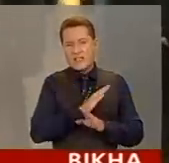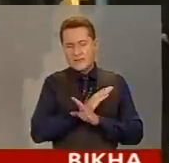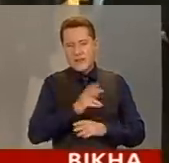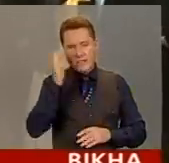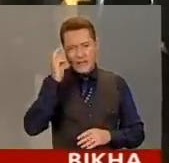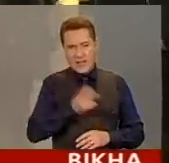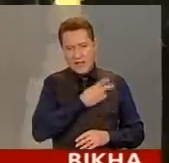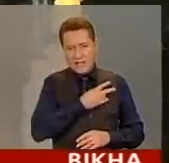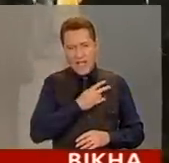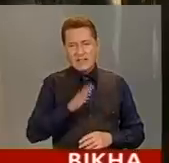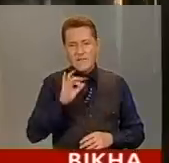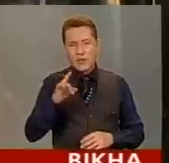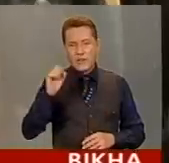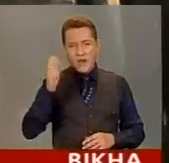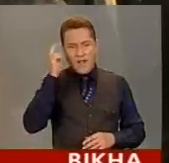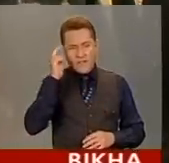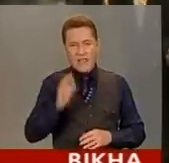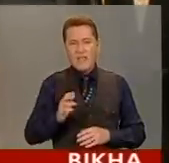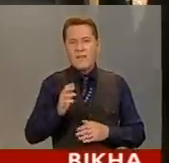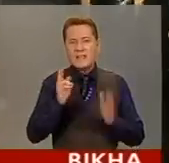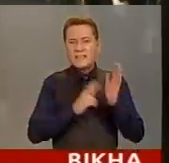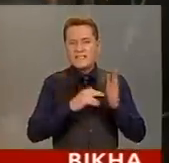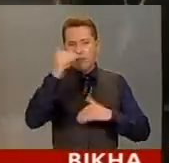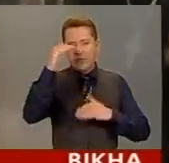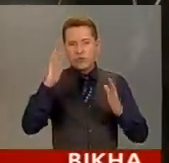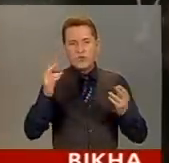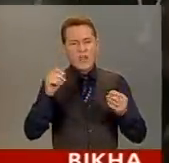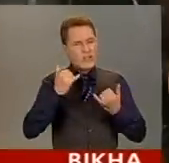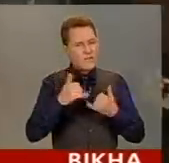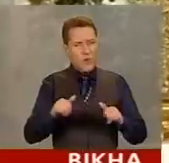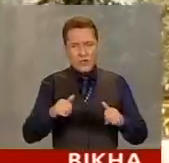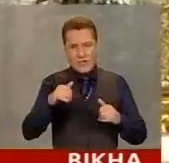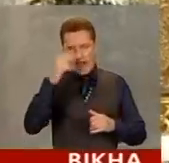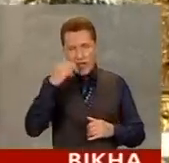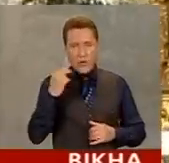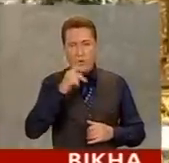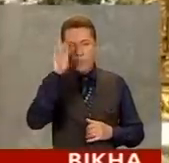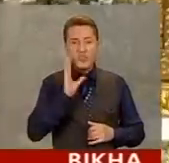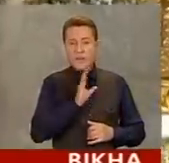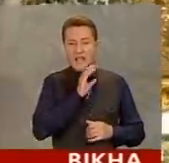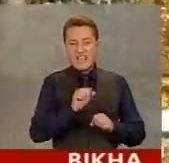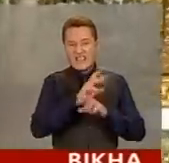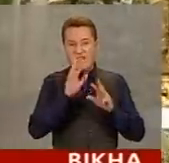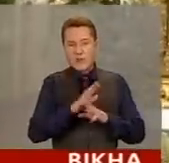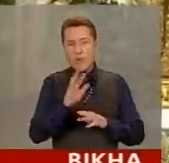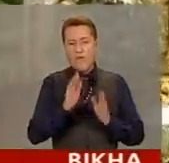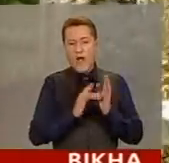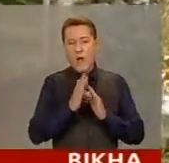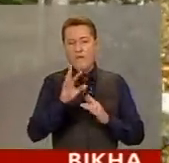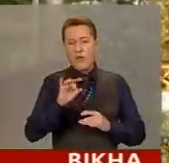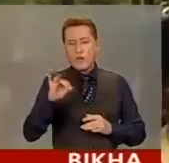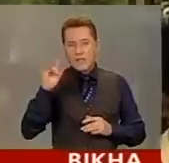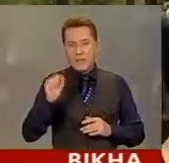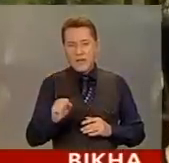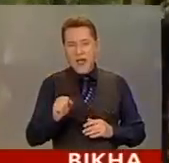Києві одночасно перебуватиме 7 чудотворних ікон Божої Матері та ікона Святого Володимира з часткою його мощів. По